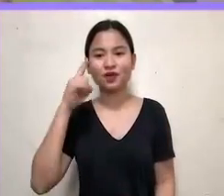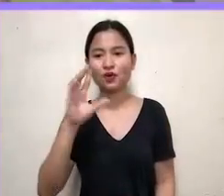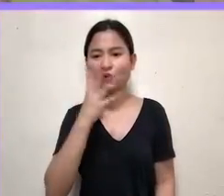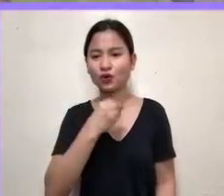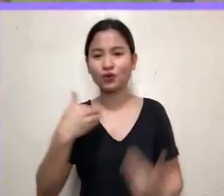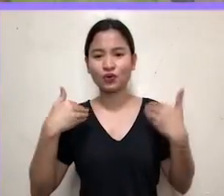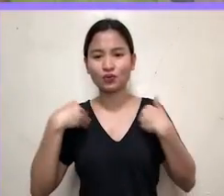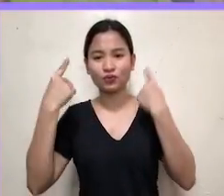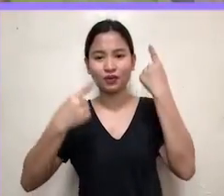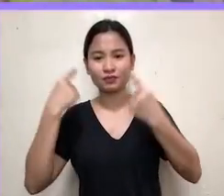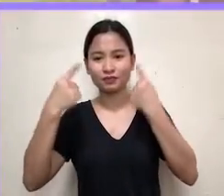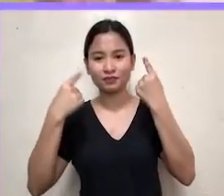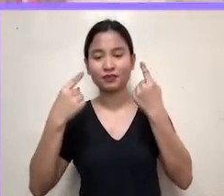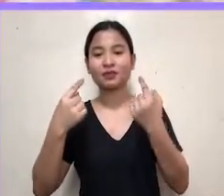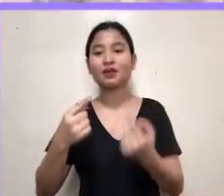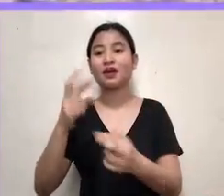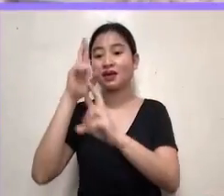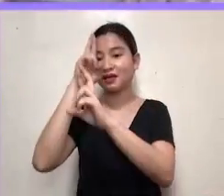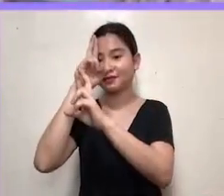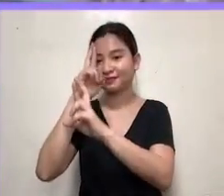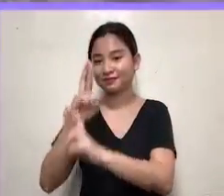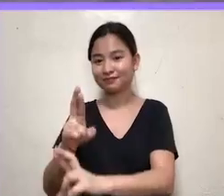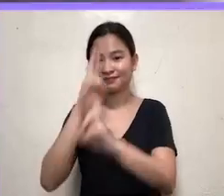Para sa may malasakit,